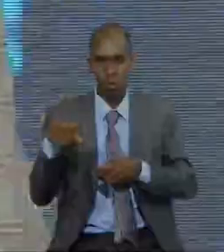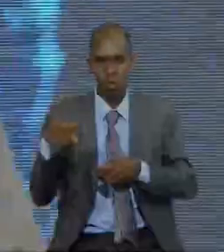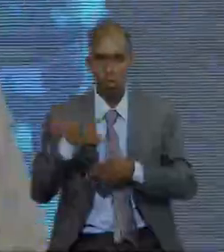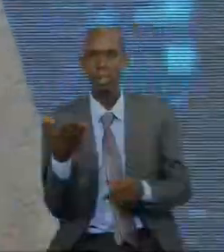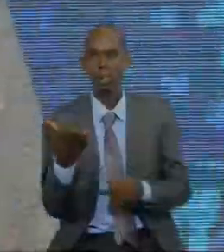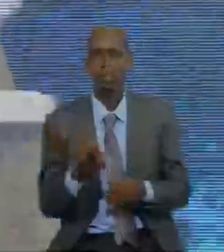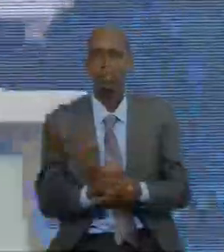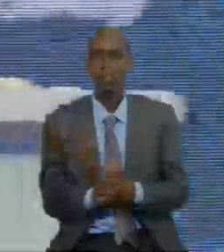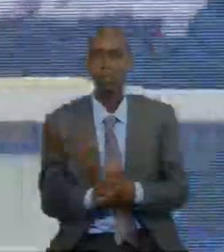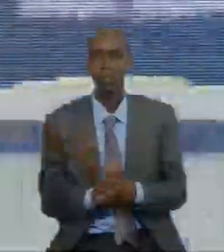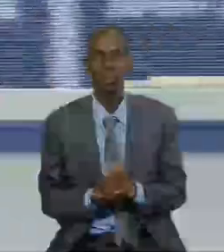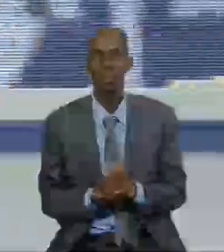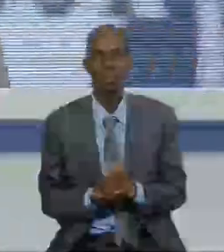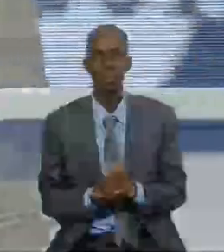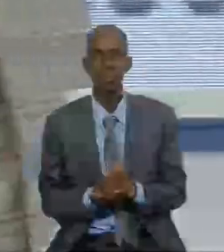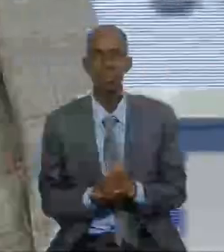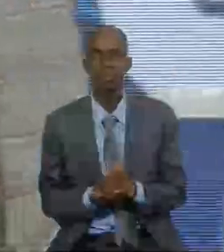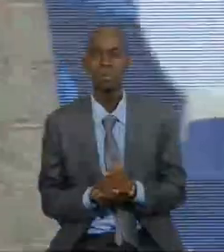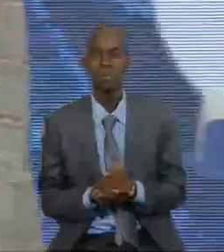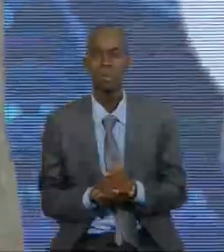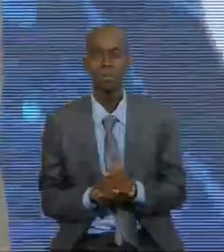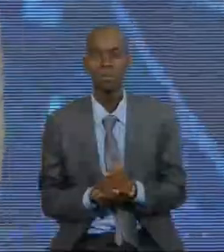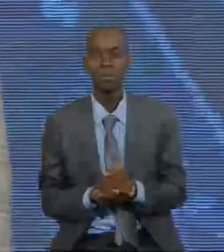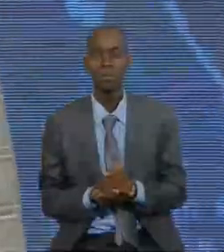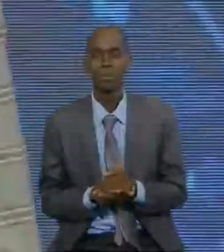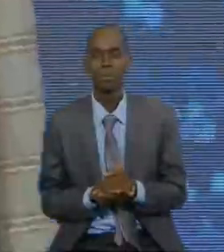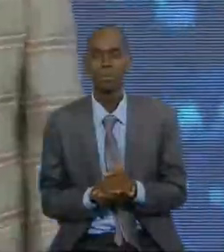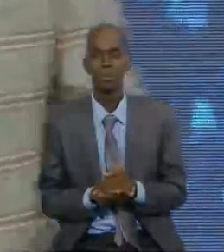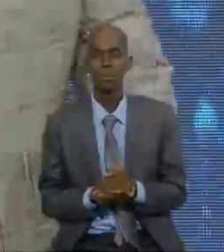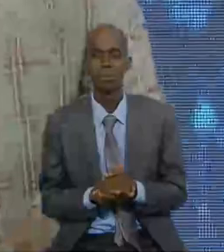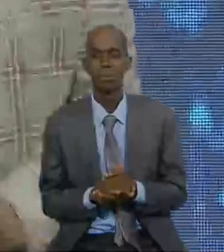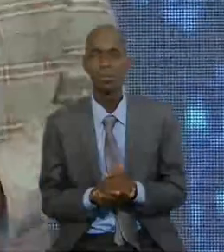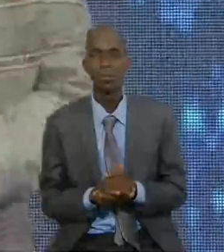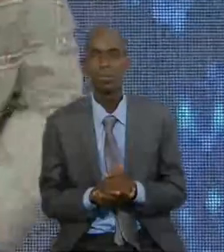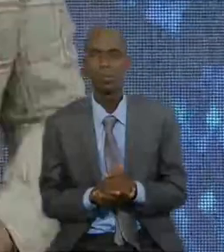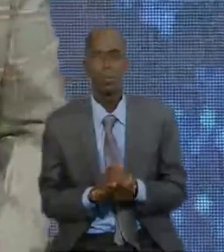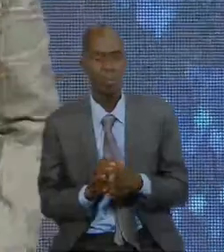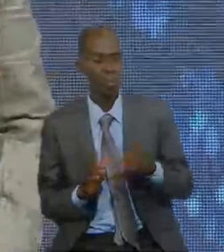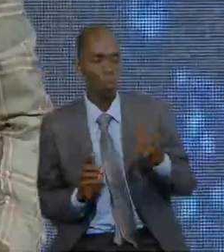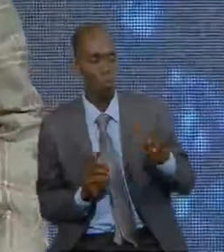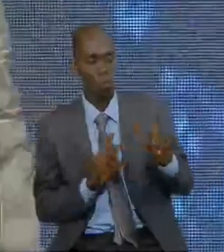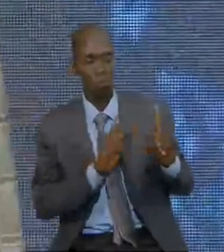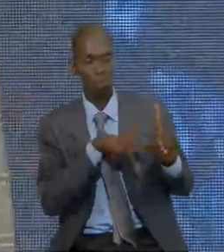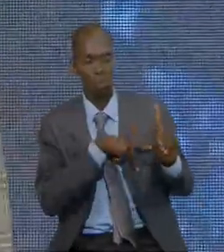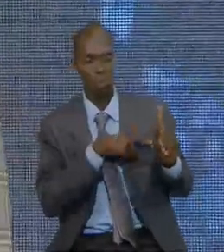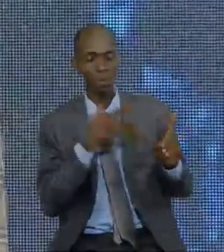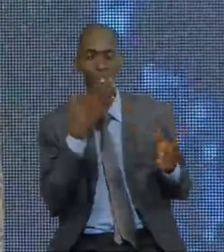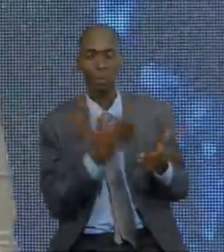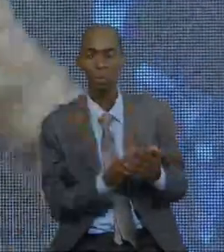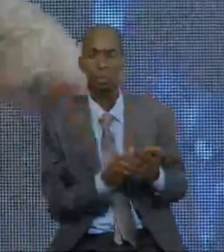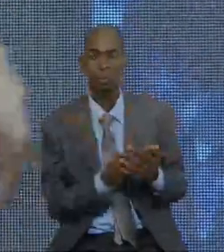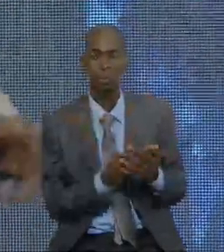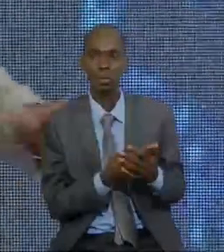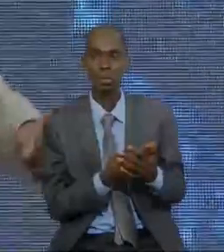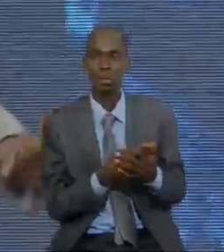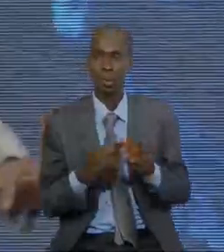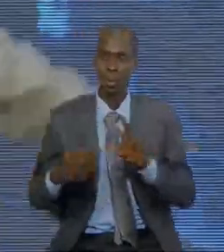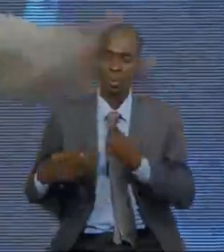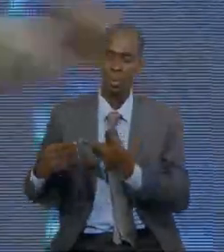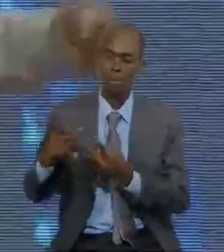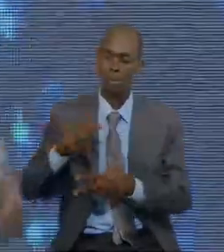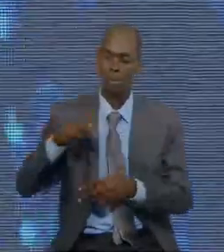les commotions c'est comme ça deux personnalités qui se bagarrent en toi et une personnalité bonne